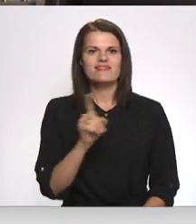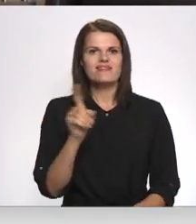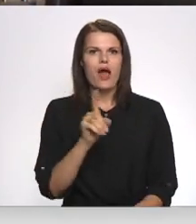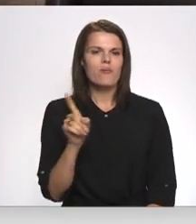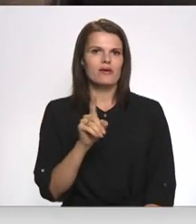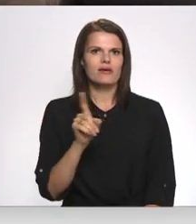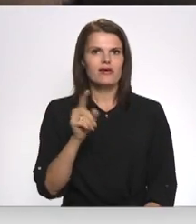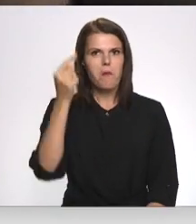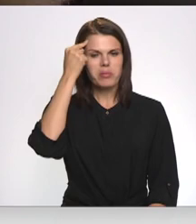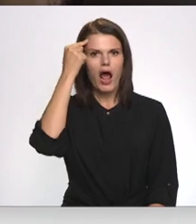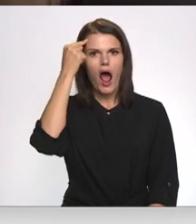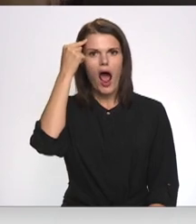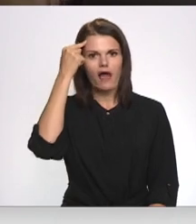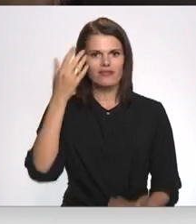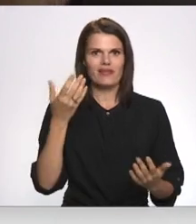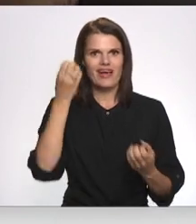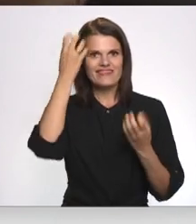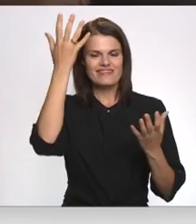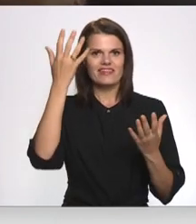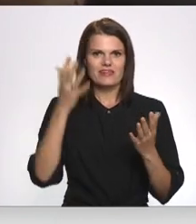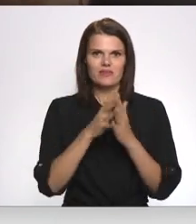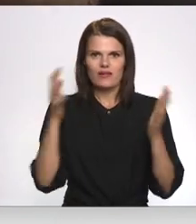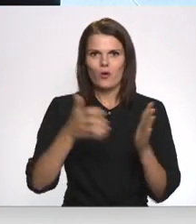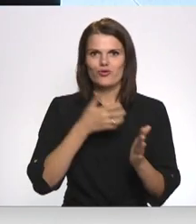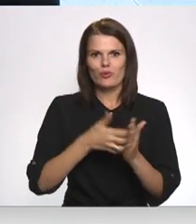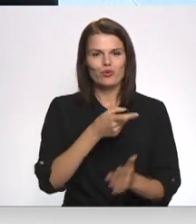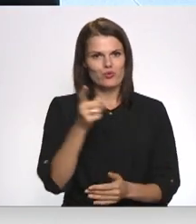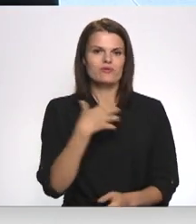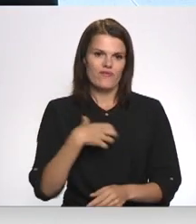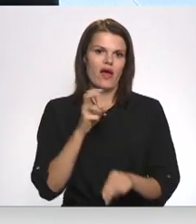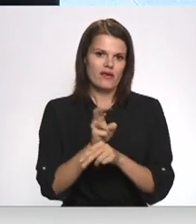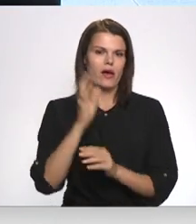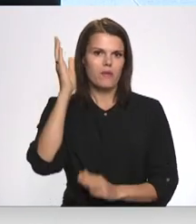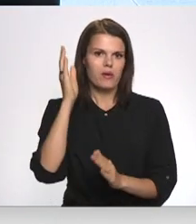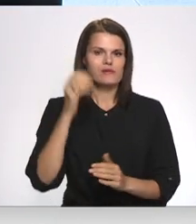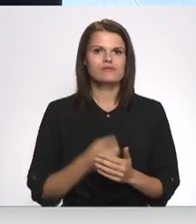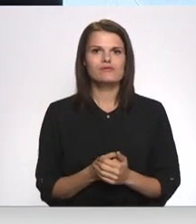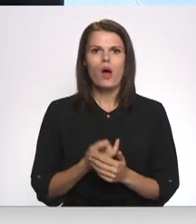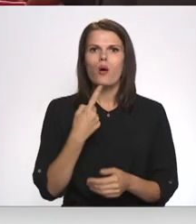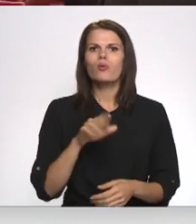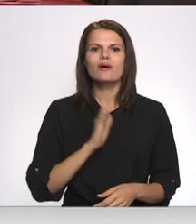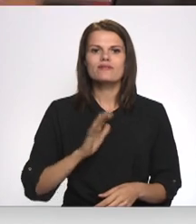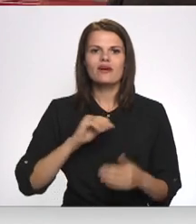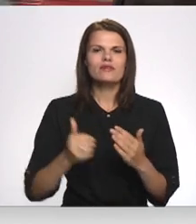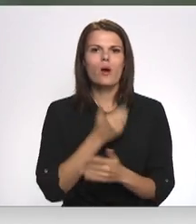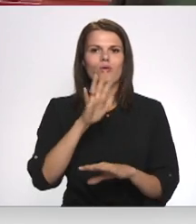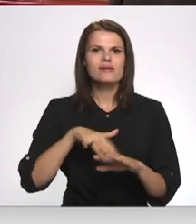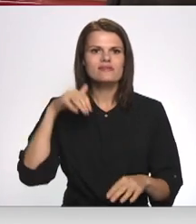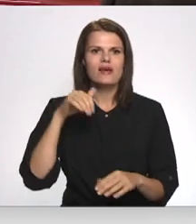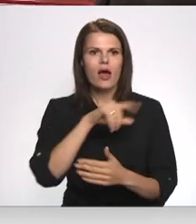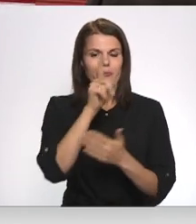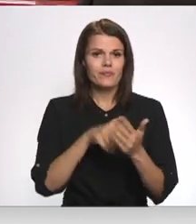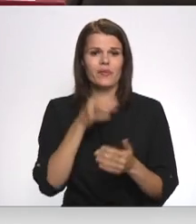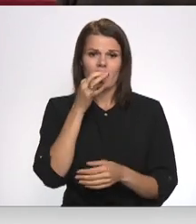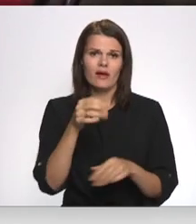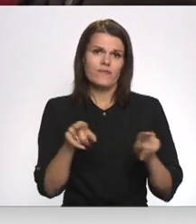pilnīga prāta. Kā saka, izglītības daudziem trūkst. Ko jūs sagaidīt no jaunās saimes kaut kādu darbi konkrēti? Nē,